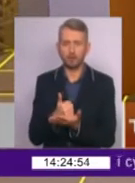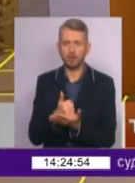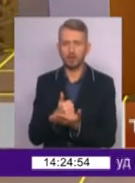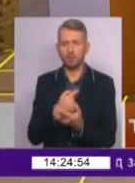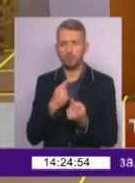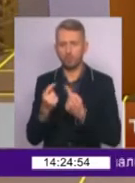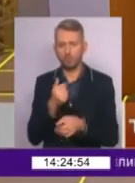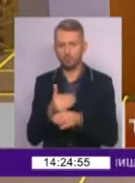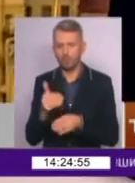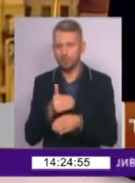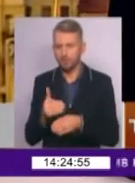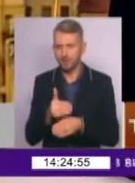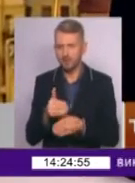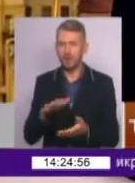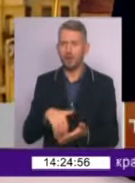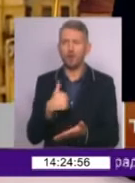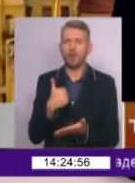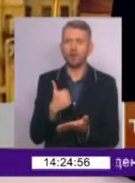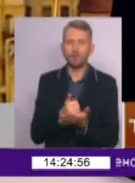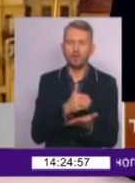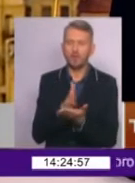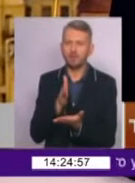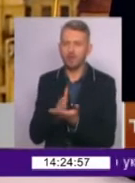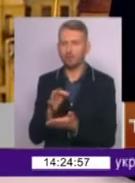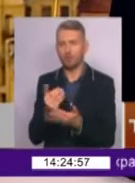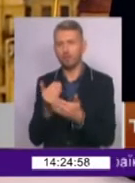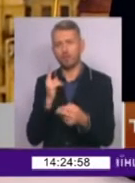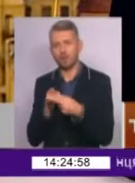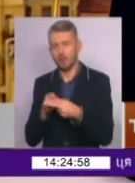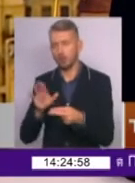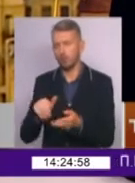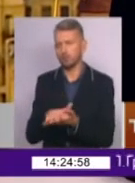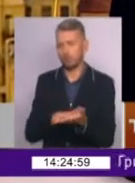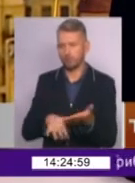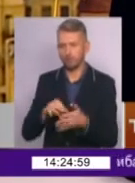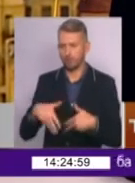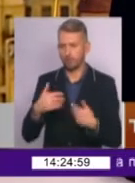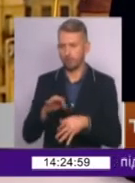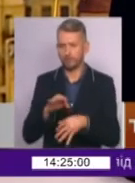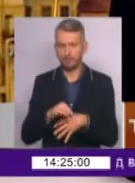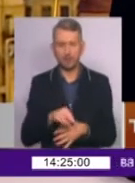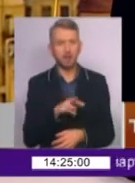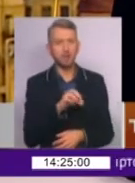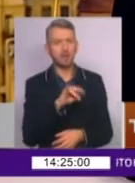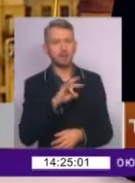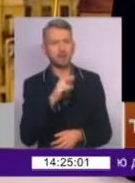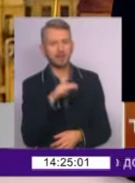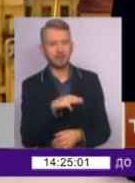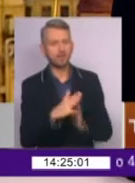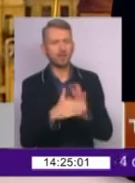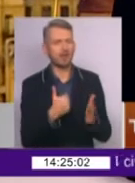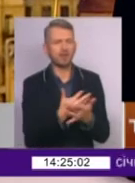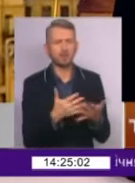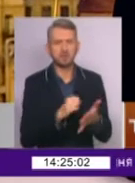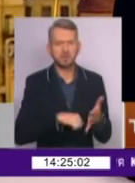поговоримо пізніше. Основні аспекти, будь ласка, про профілактику, і потім продовжимо про клінічну картину. Оскільки менінгіт викликається різними